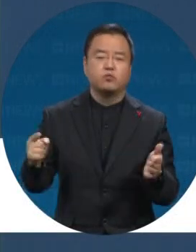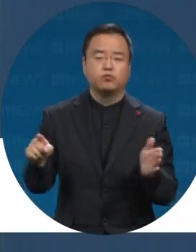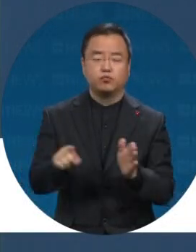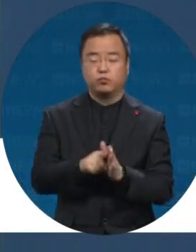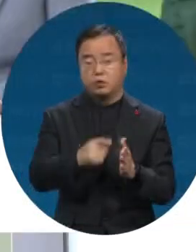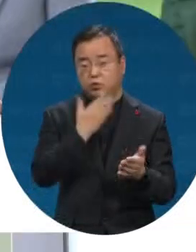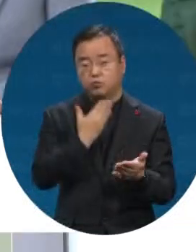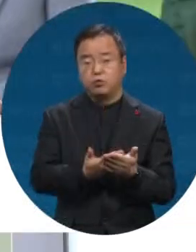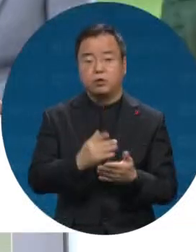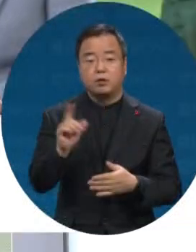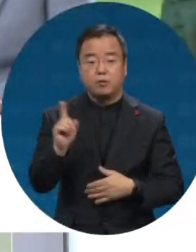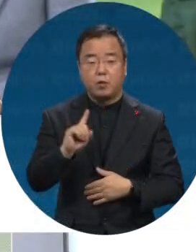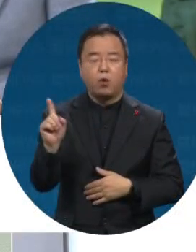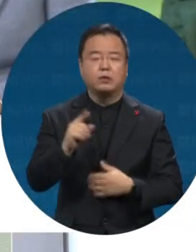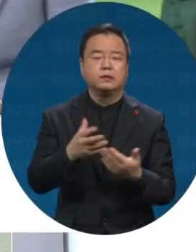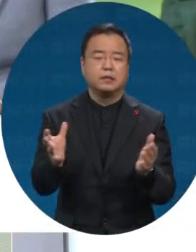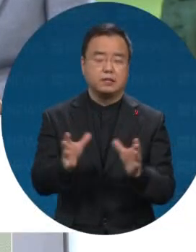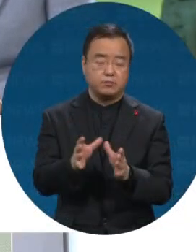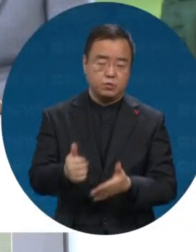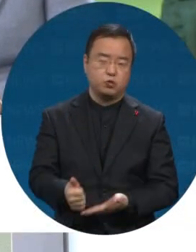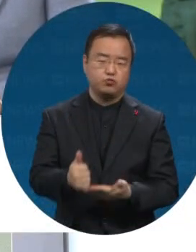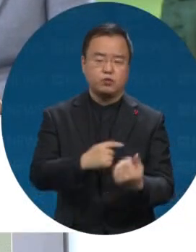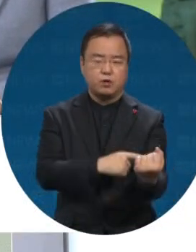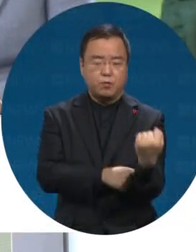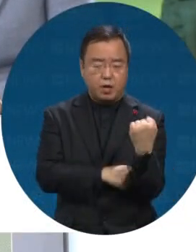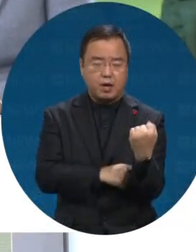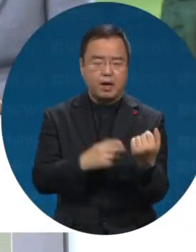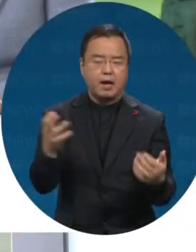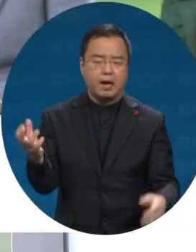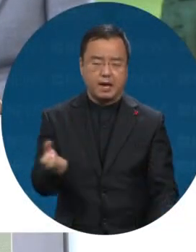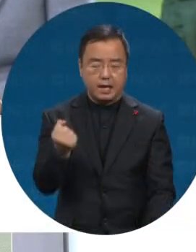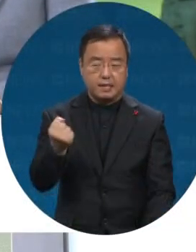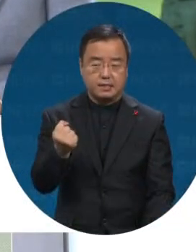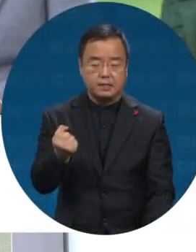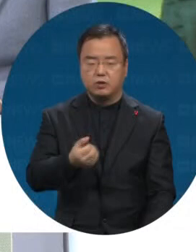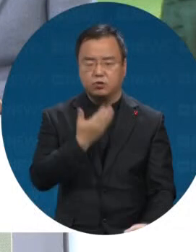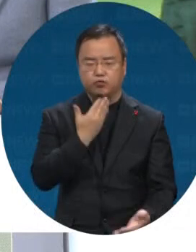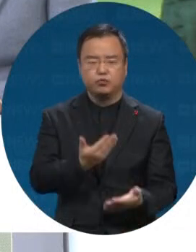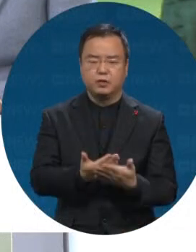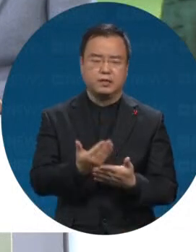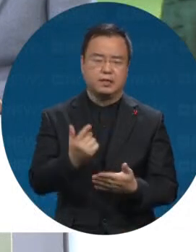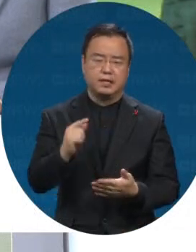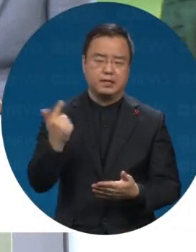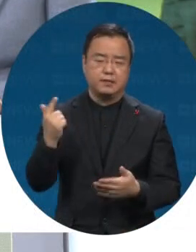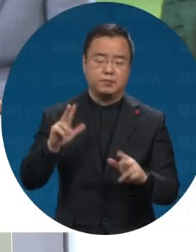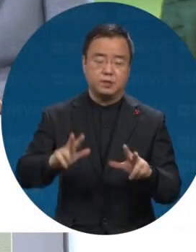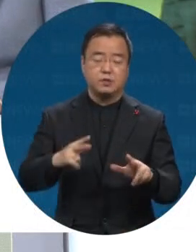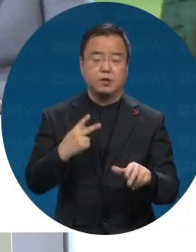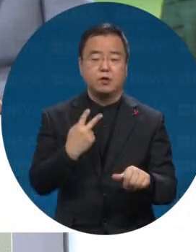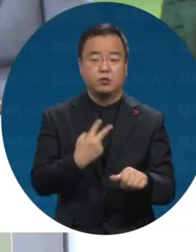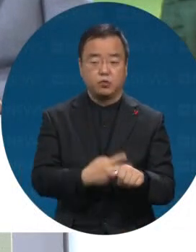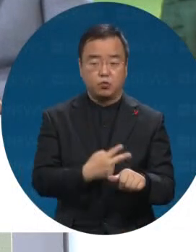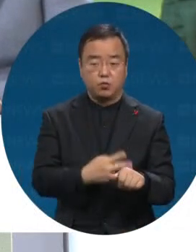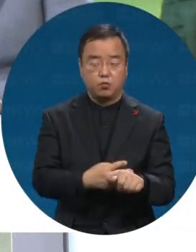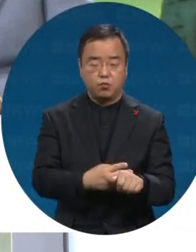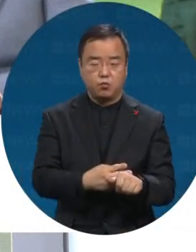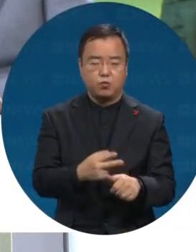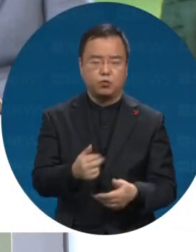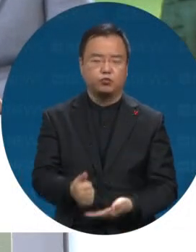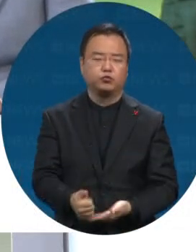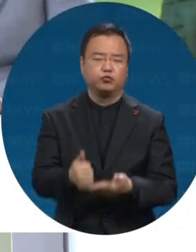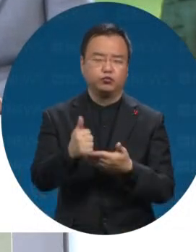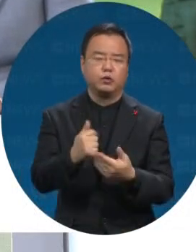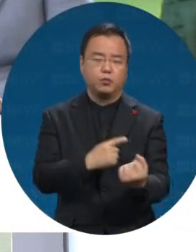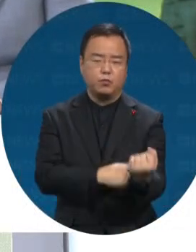어느 단체가 추천권을 가지는 것이 중요한 것이 아니라 현재의 단 두 명밖에 없거든요